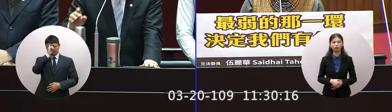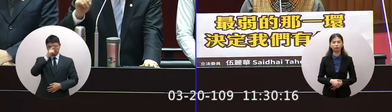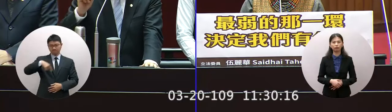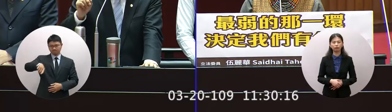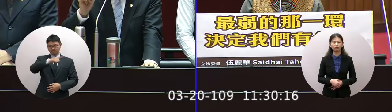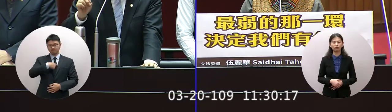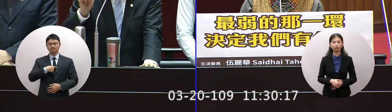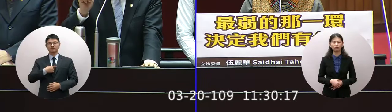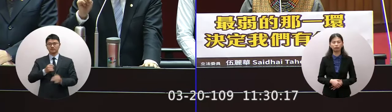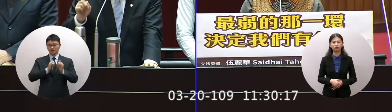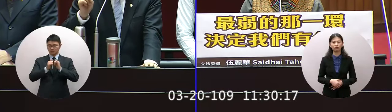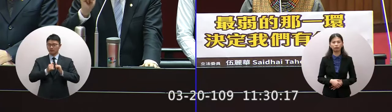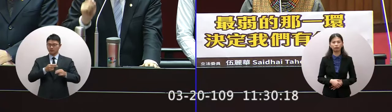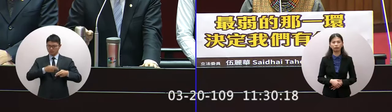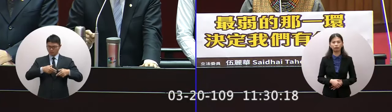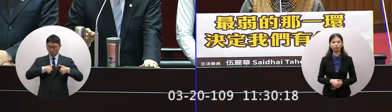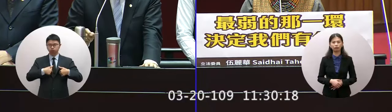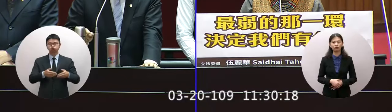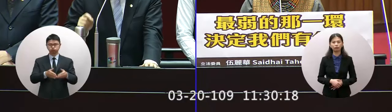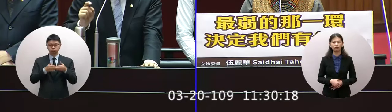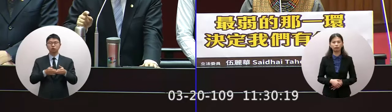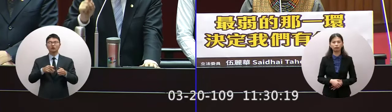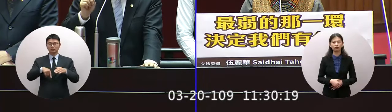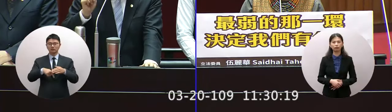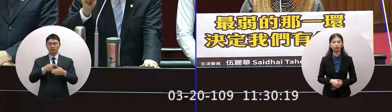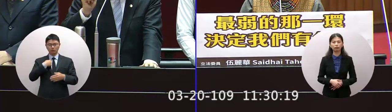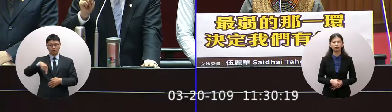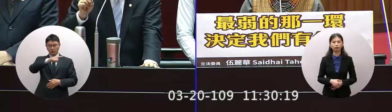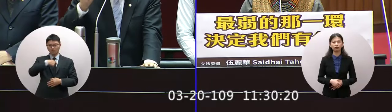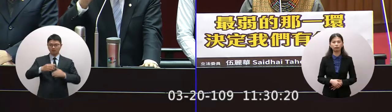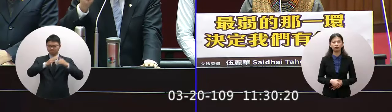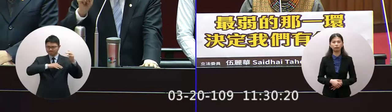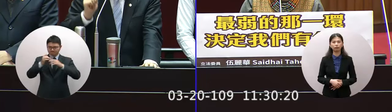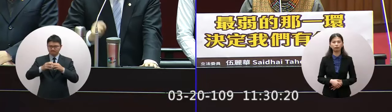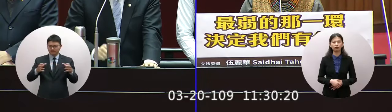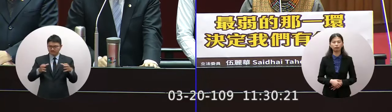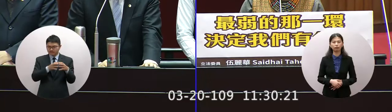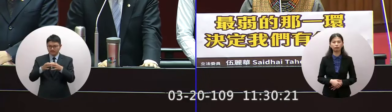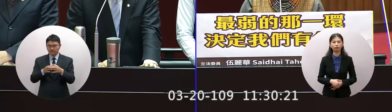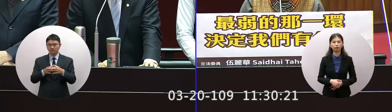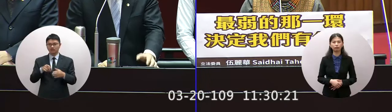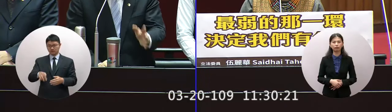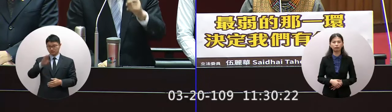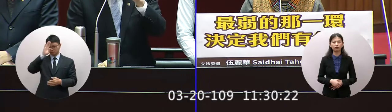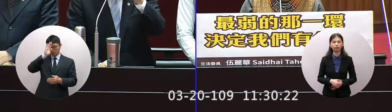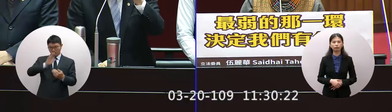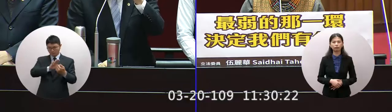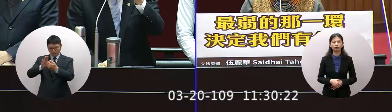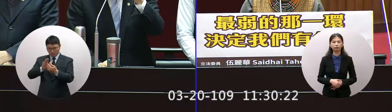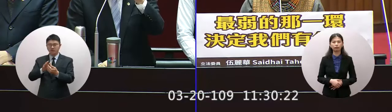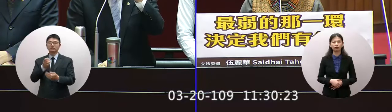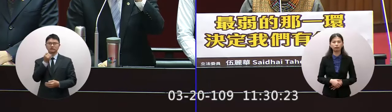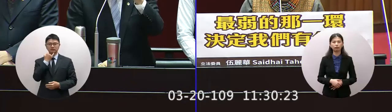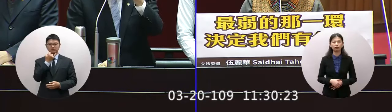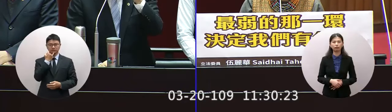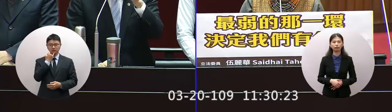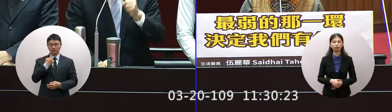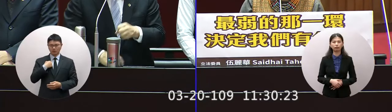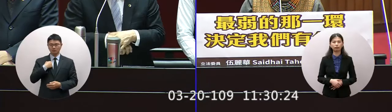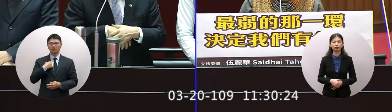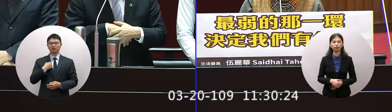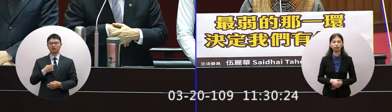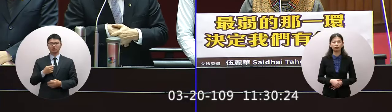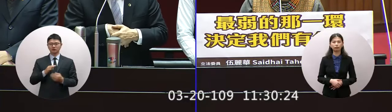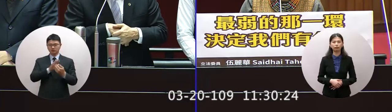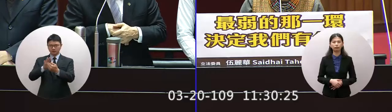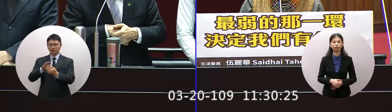有信心，只要举国合力，相信我们能够 对抗病疫，我们一定能够守住